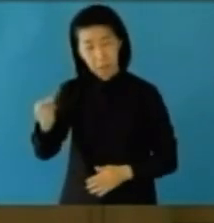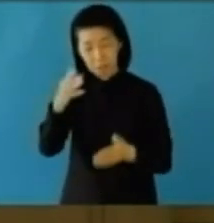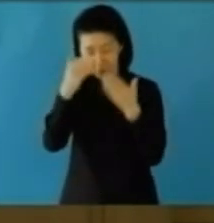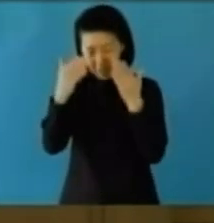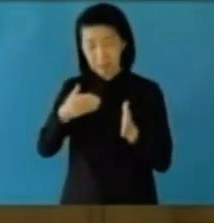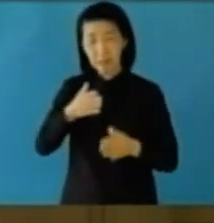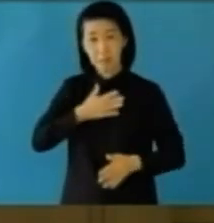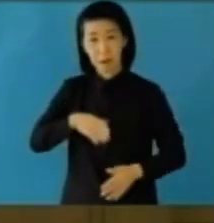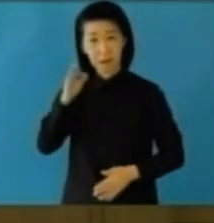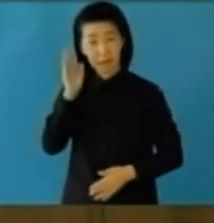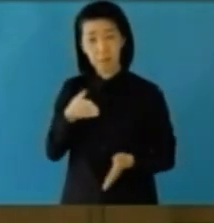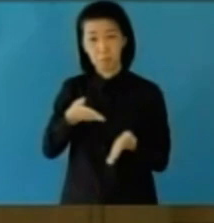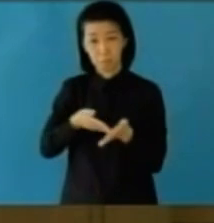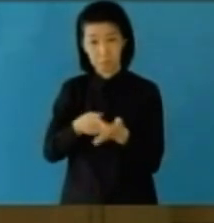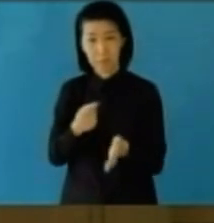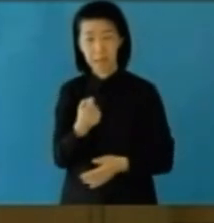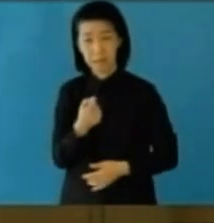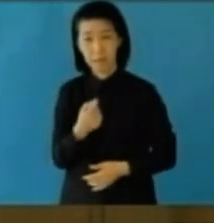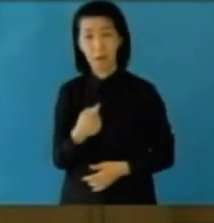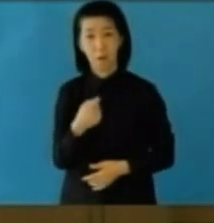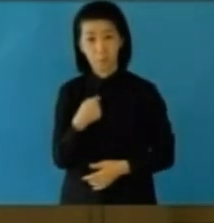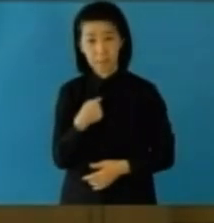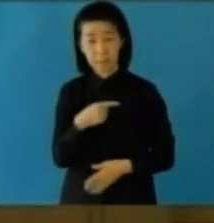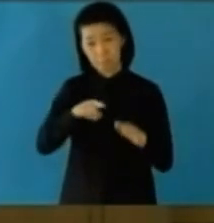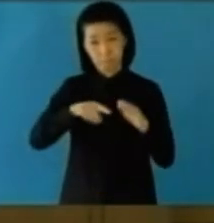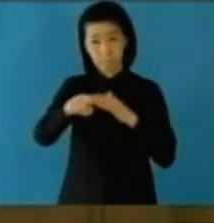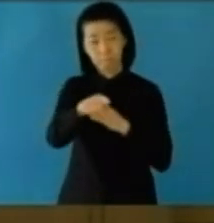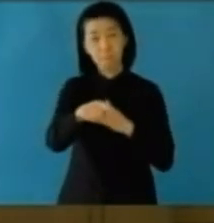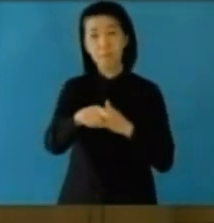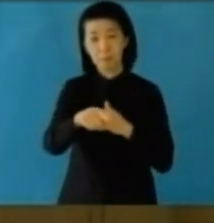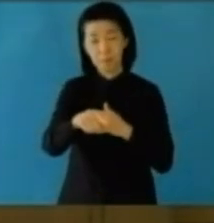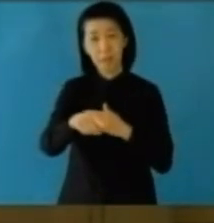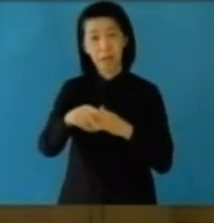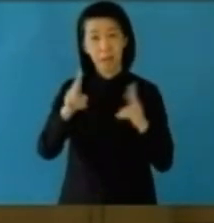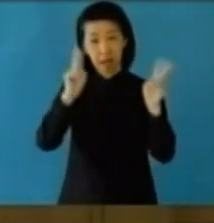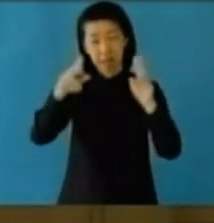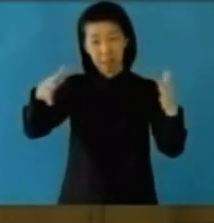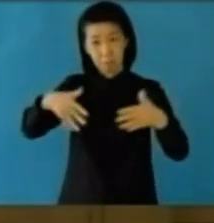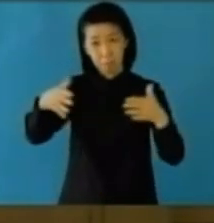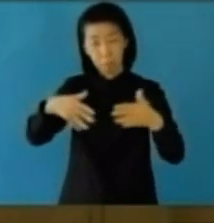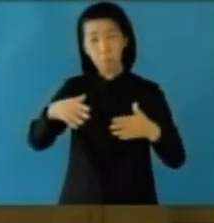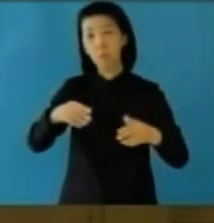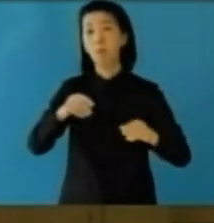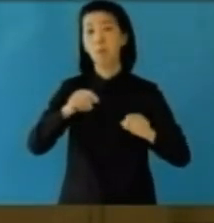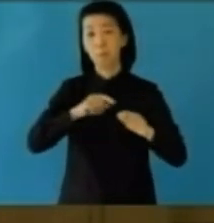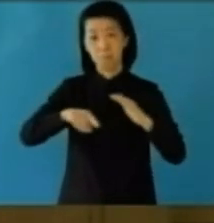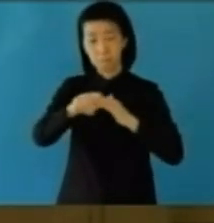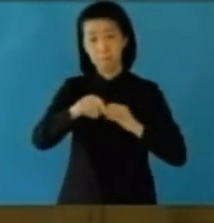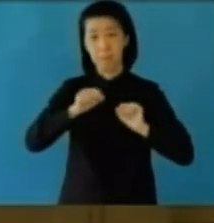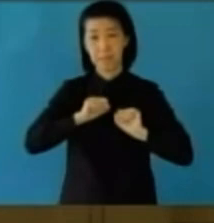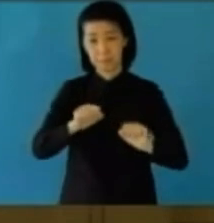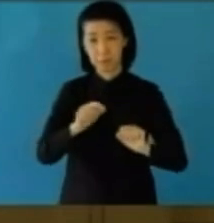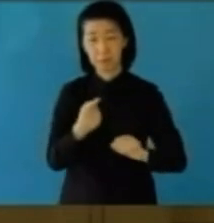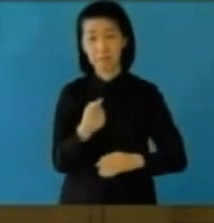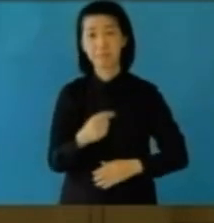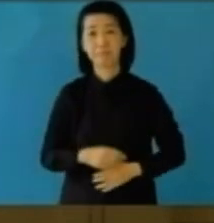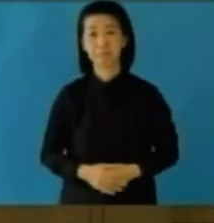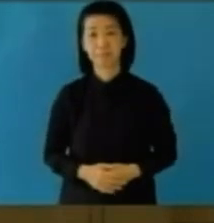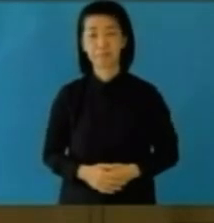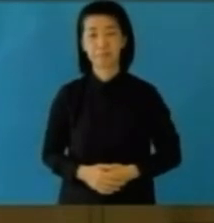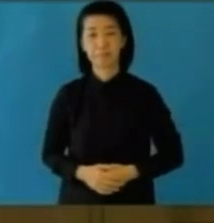すく伝えるなど、私自ら先頭に立って誘致活動を戦略的に展開してまいりたいと考えております。